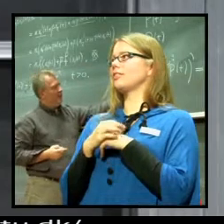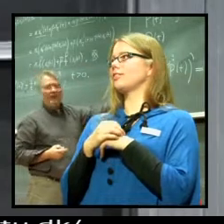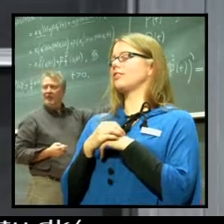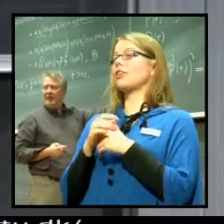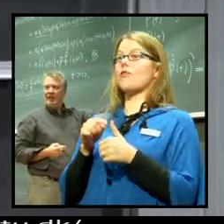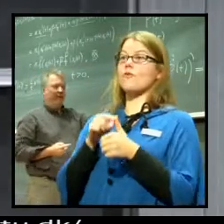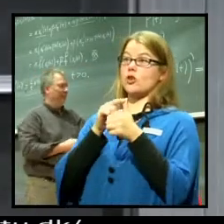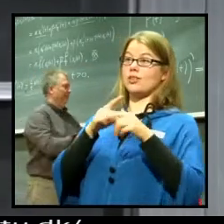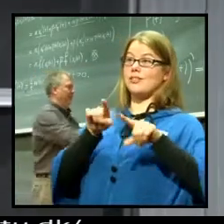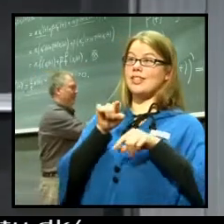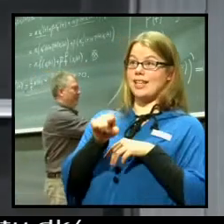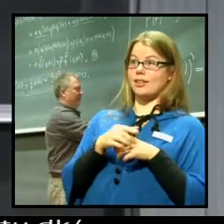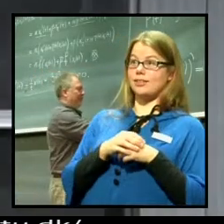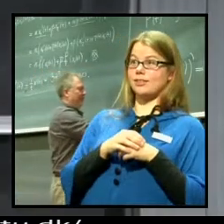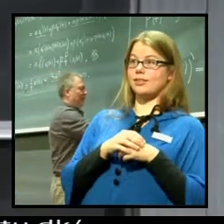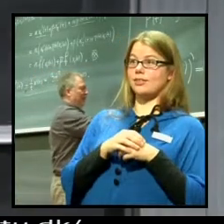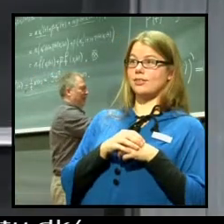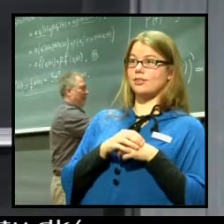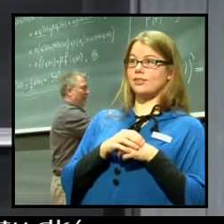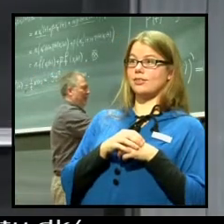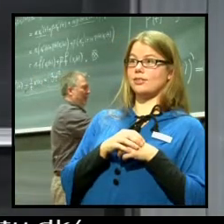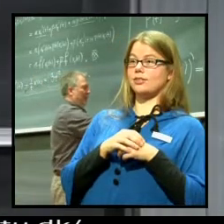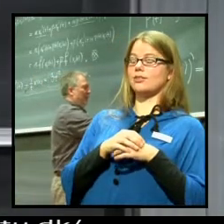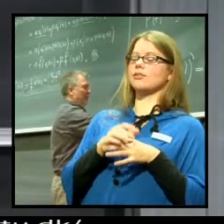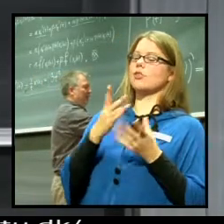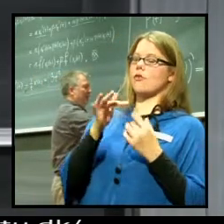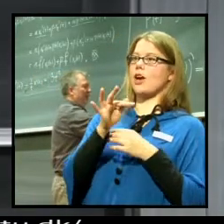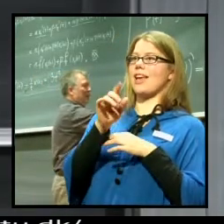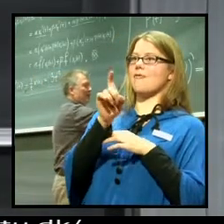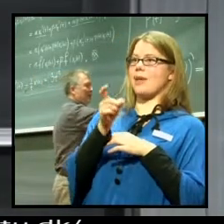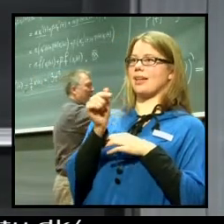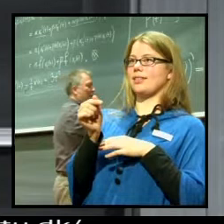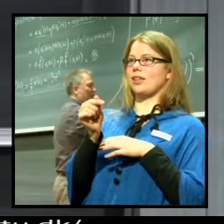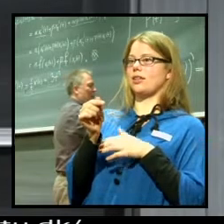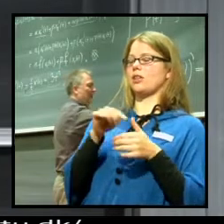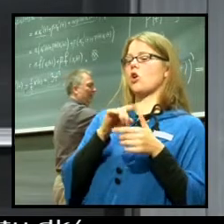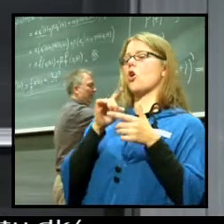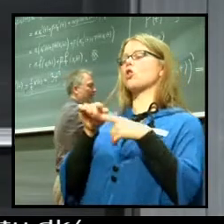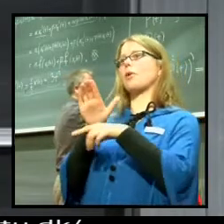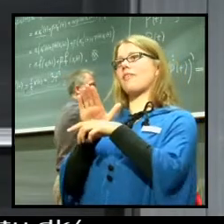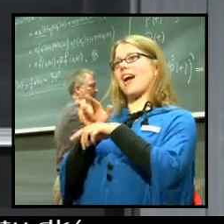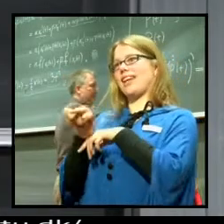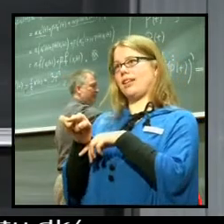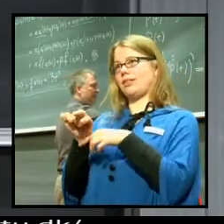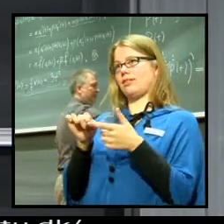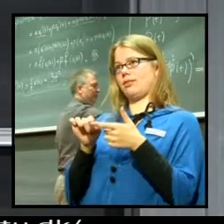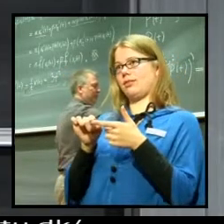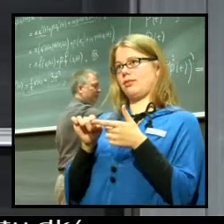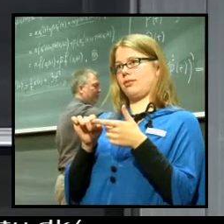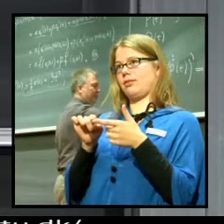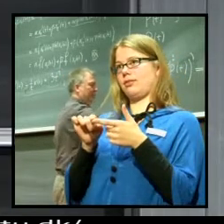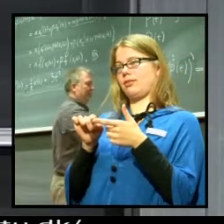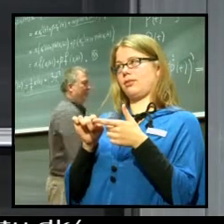Først skal jeg differentiere den. Så får jeg x mærke t, og så skal jeg beholde den der.